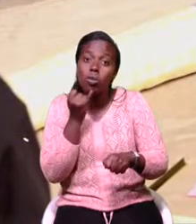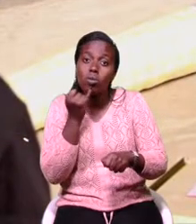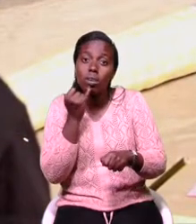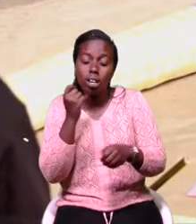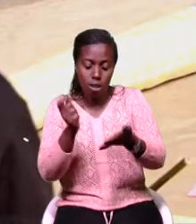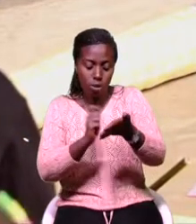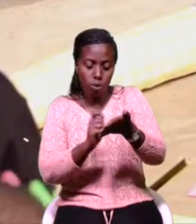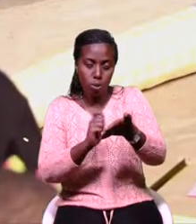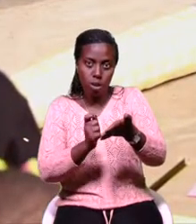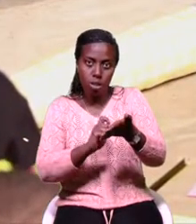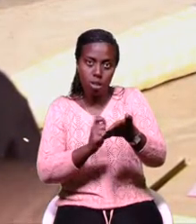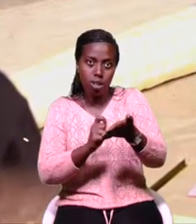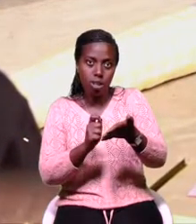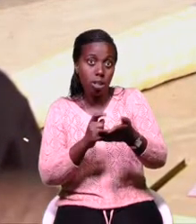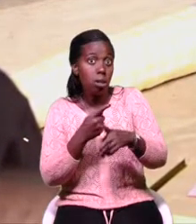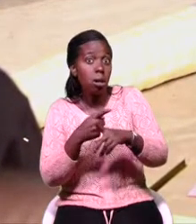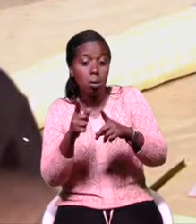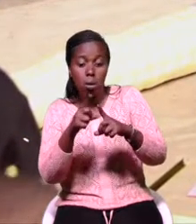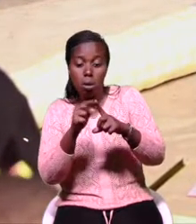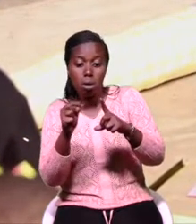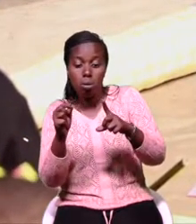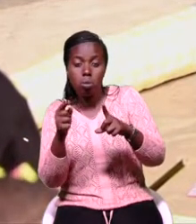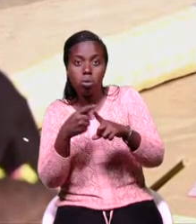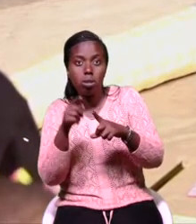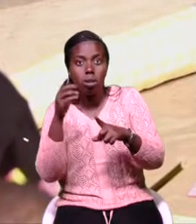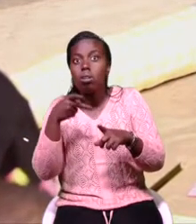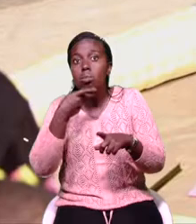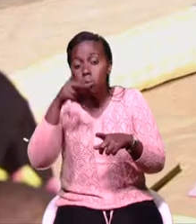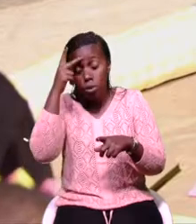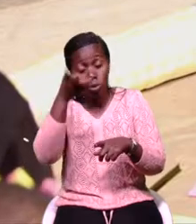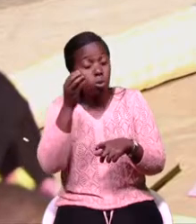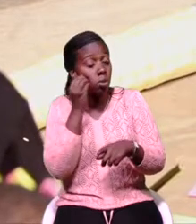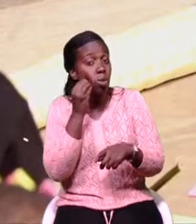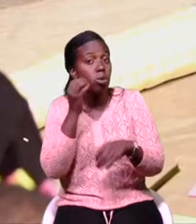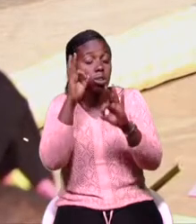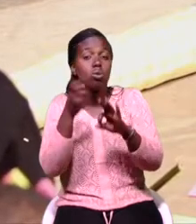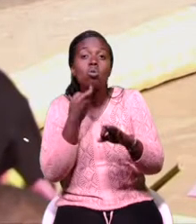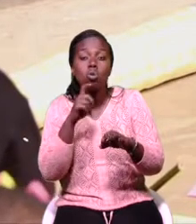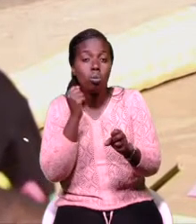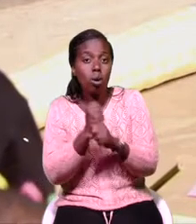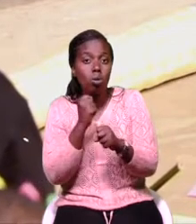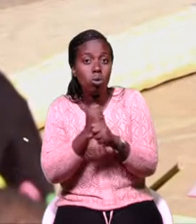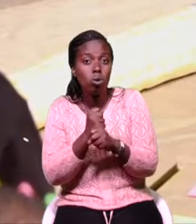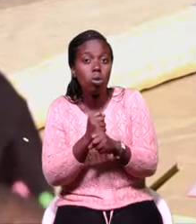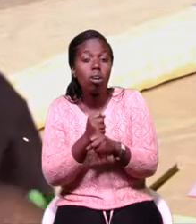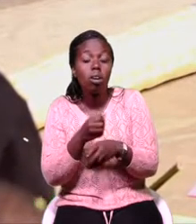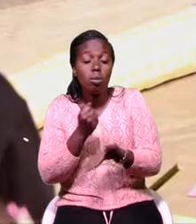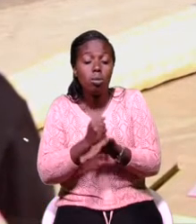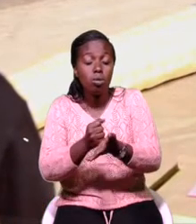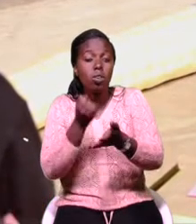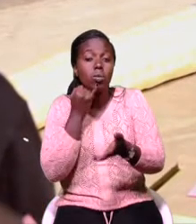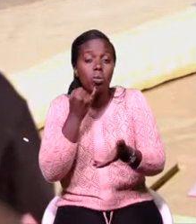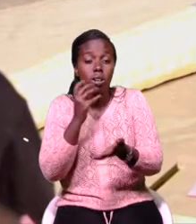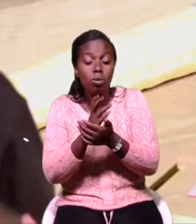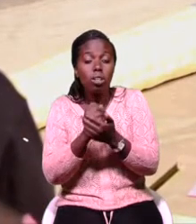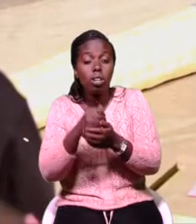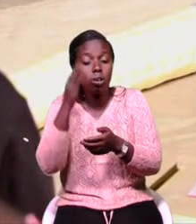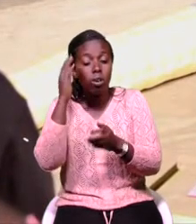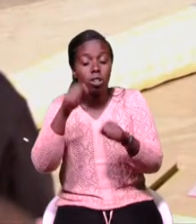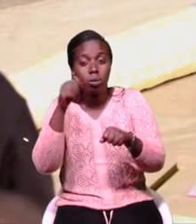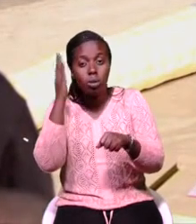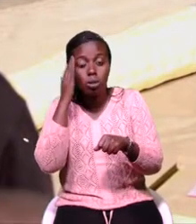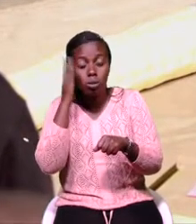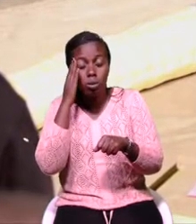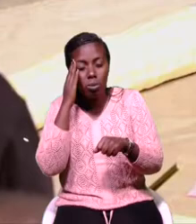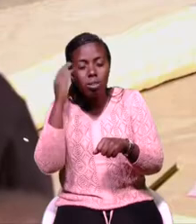ngo twandike inyuguti ataramenya inyuguti umubyeyi uri mu rugo icyo ugomba gukora aha ngaha bigufasha umwana kugira ngo abashe kumenya cyangwa